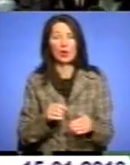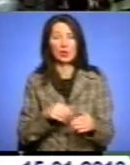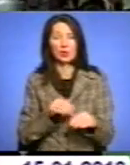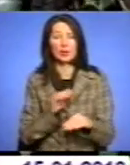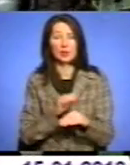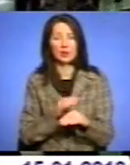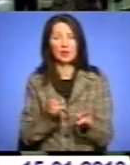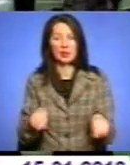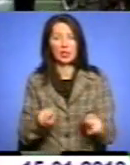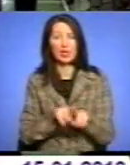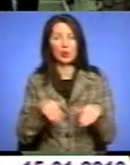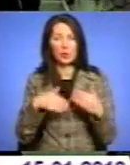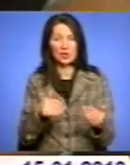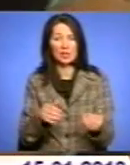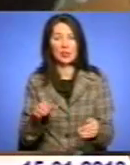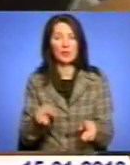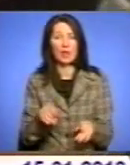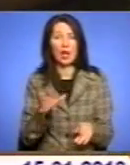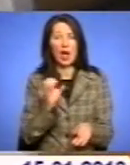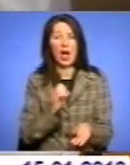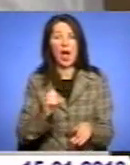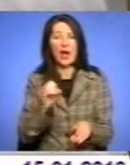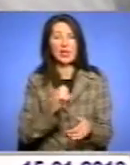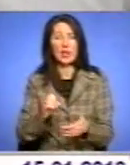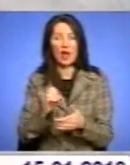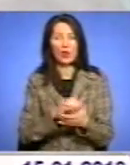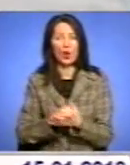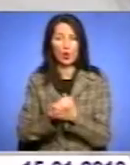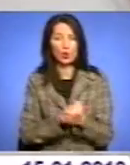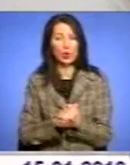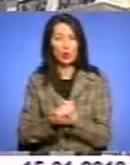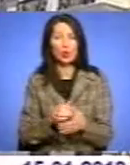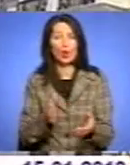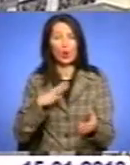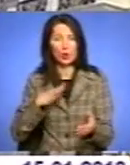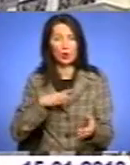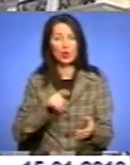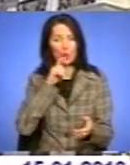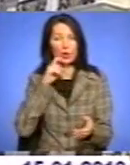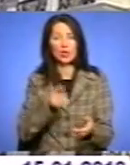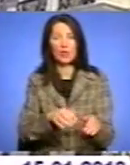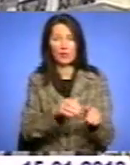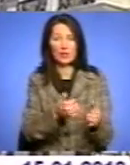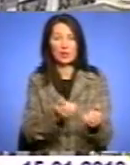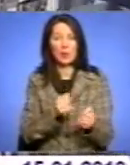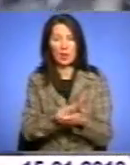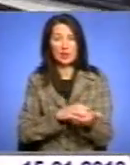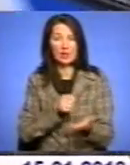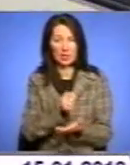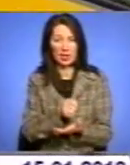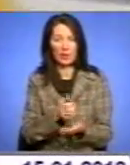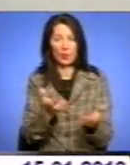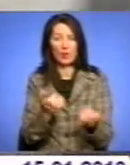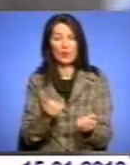часом Євросоюз очікує, що Україна відкличе заявку про перегляд зобов'язань, взятих при вступі до Світової організації торгівлі.